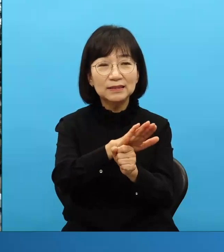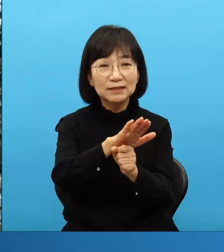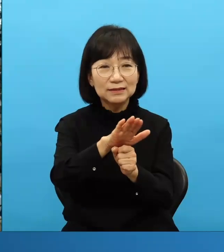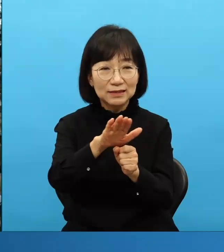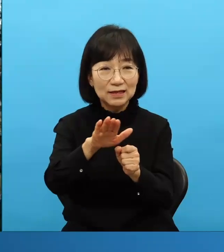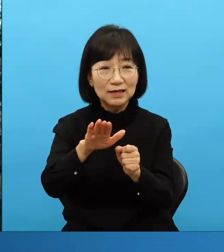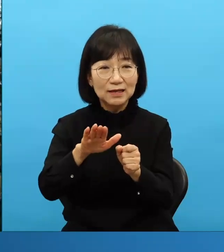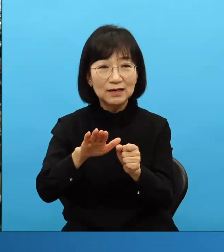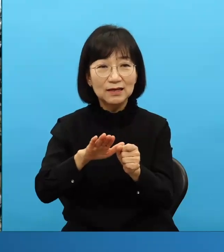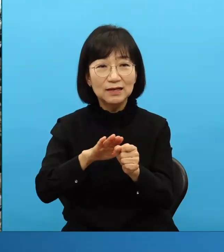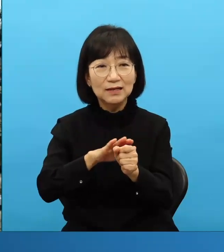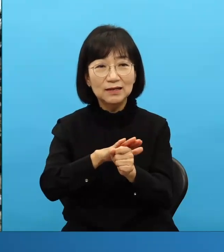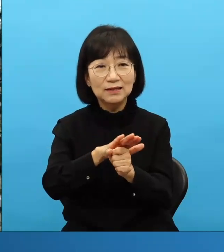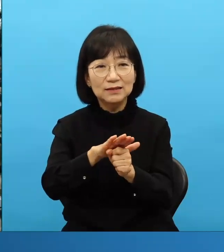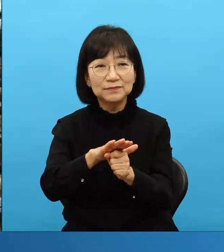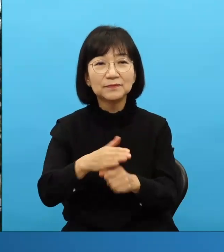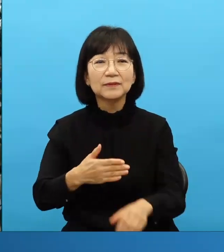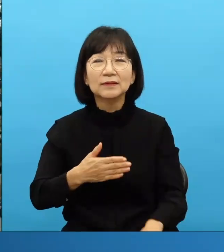사랑합니다.